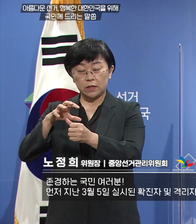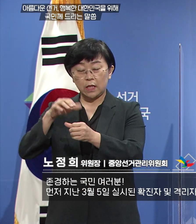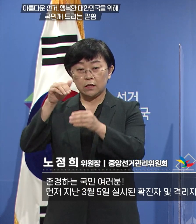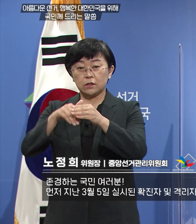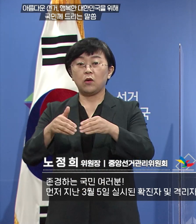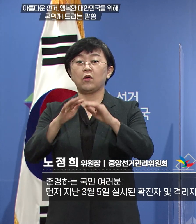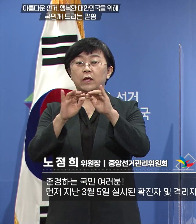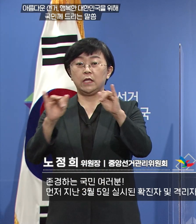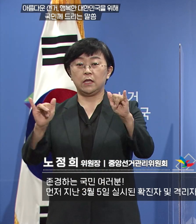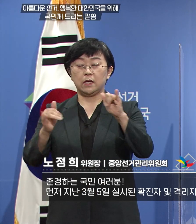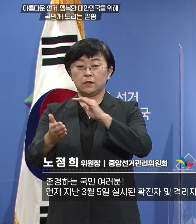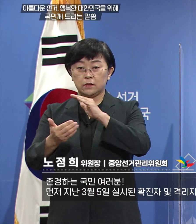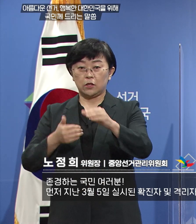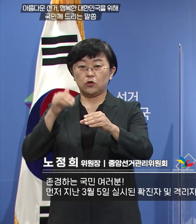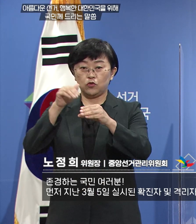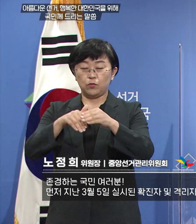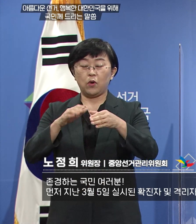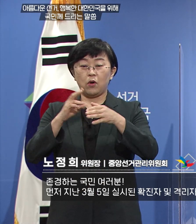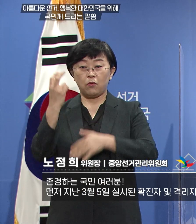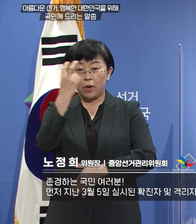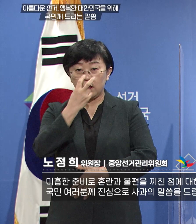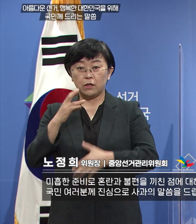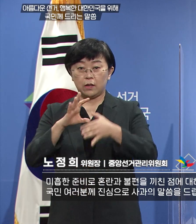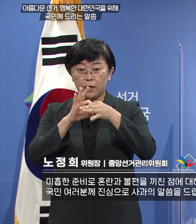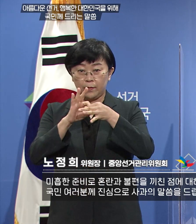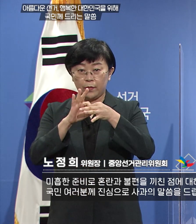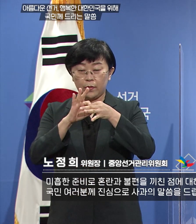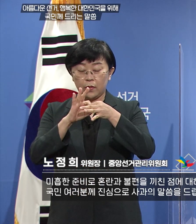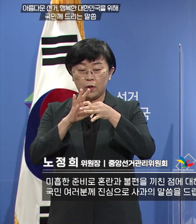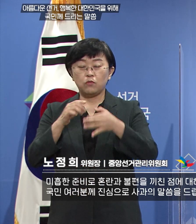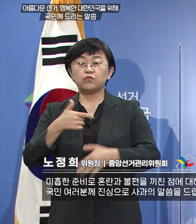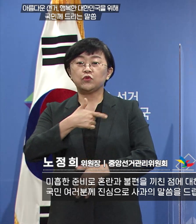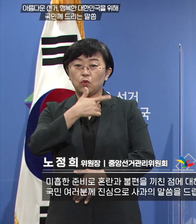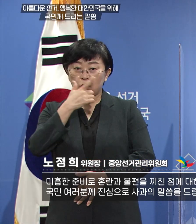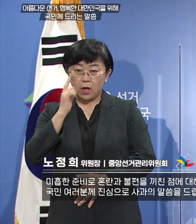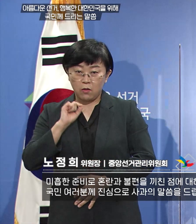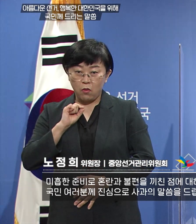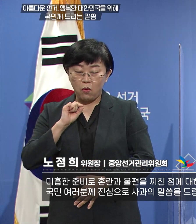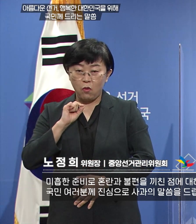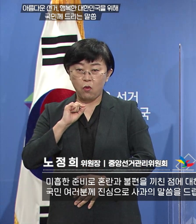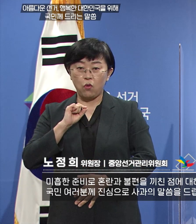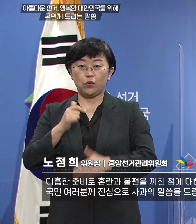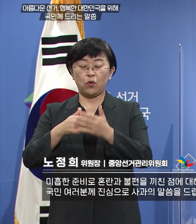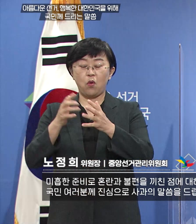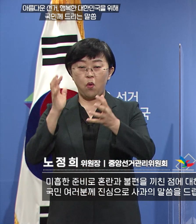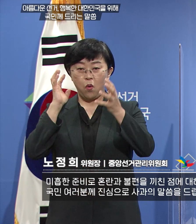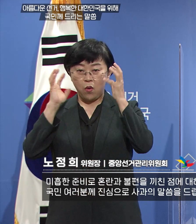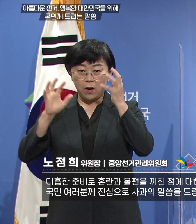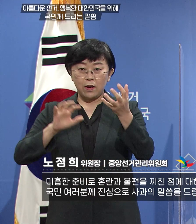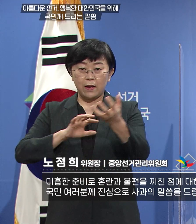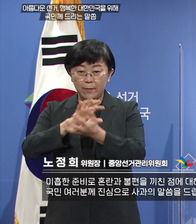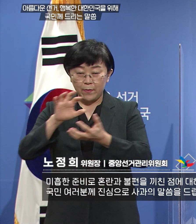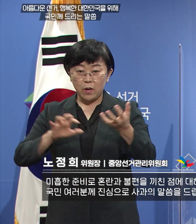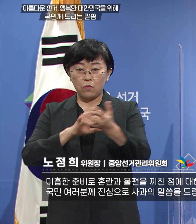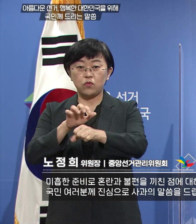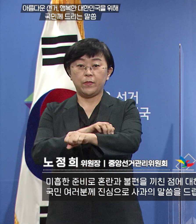선거인의 사전투표 관리와 관련하여 미흡한 준비로 혼란과 불편을 끼친 점에